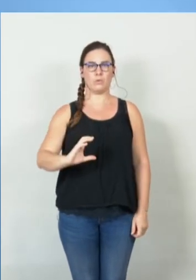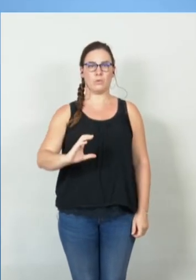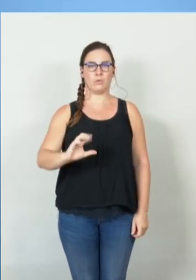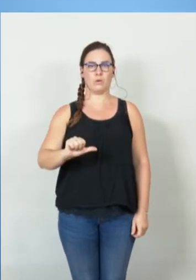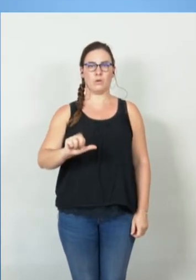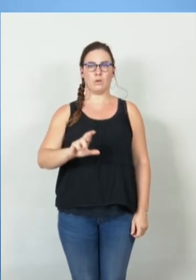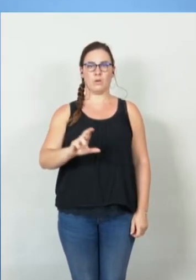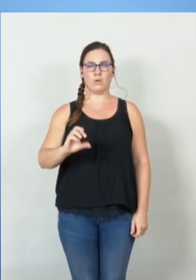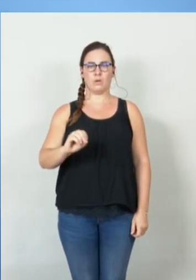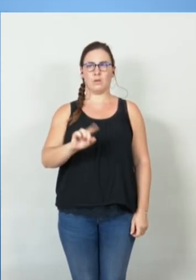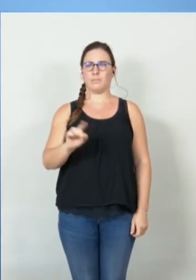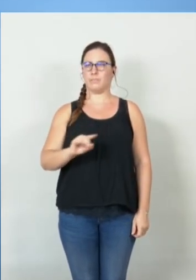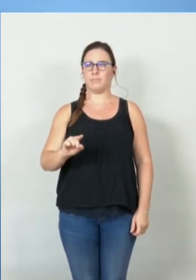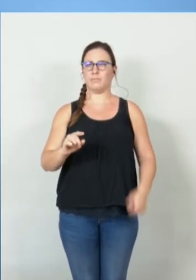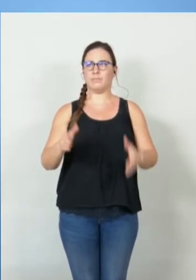Delphine